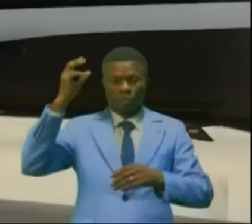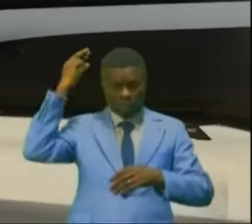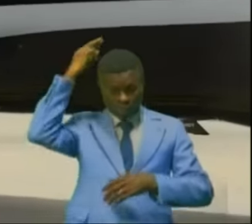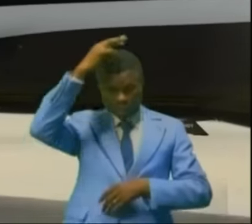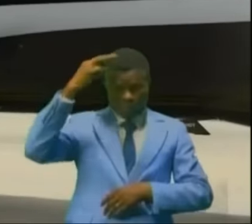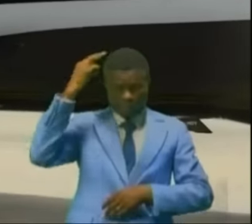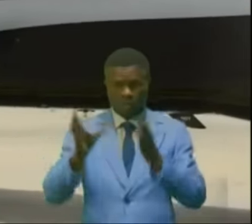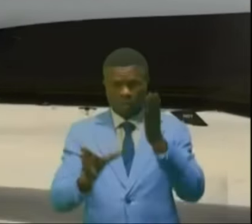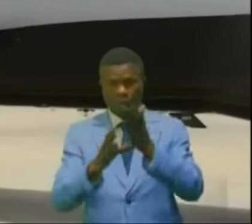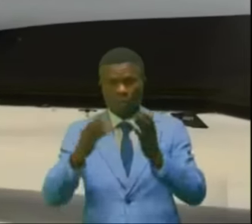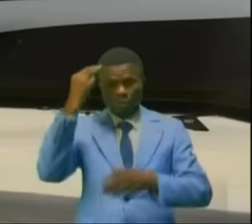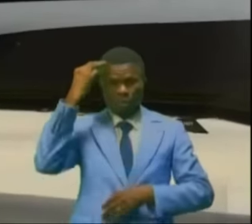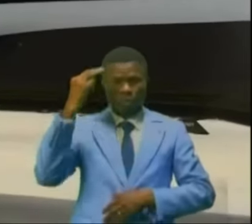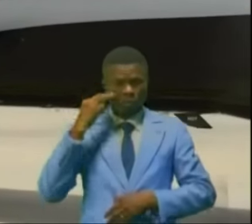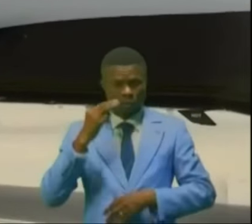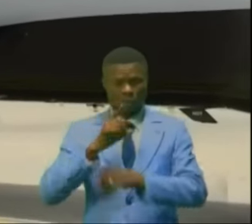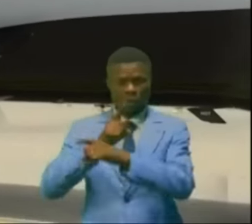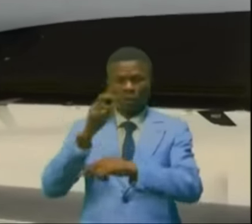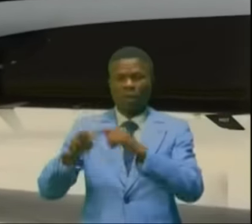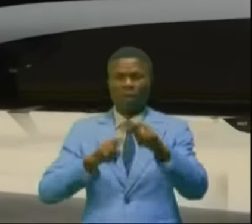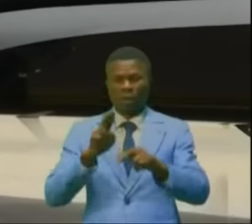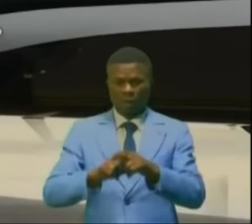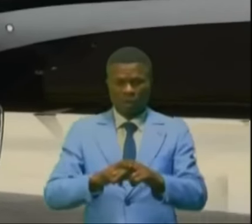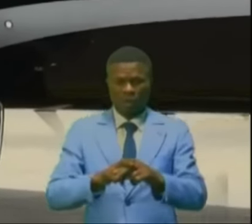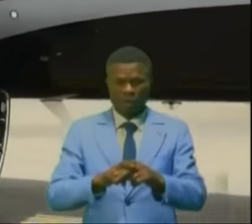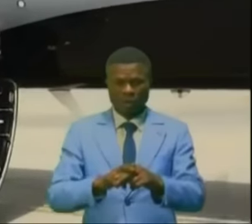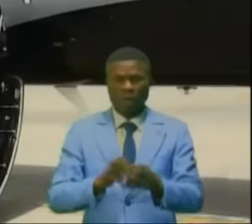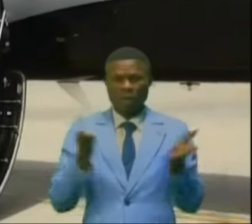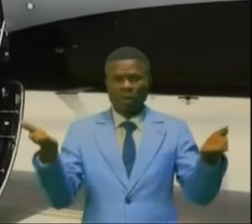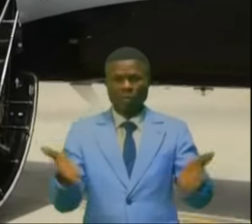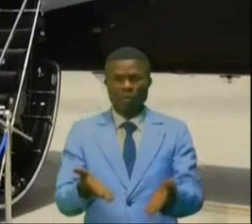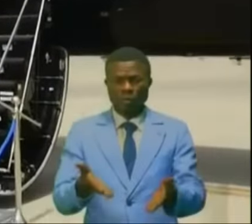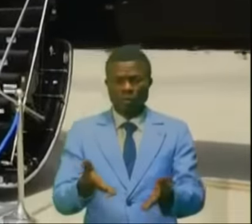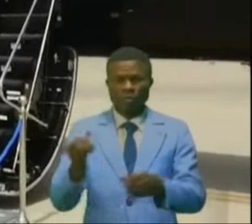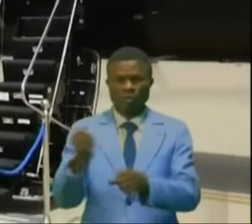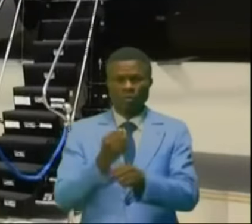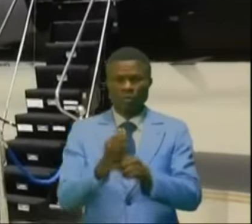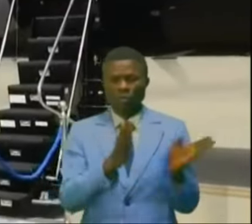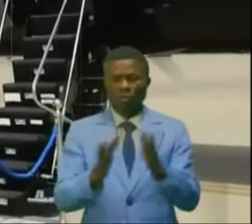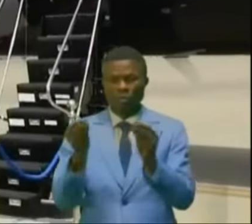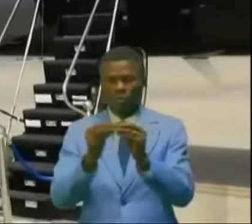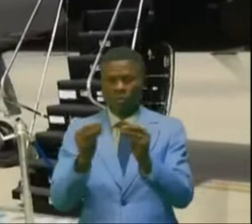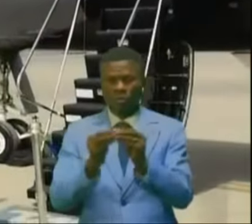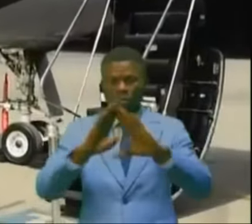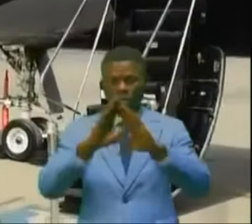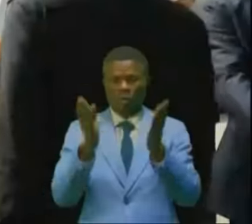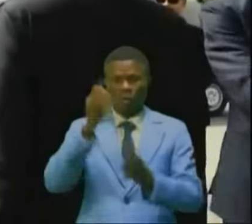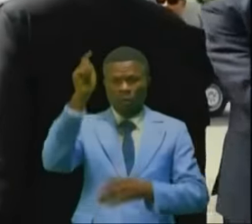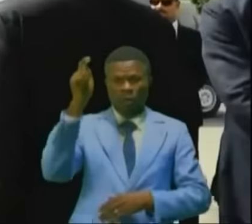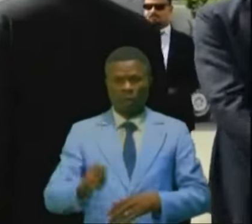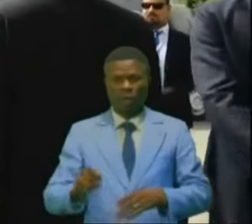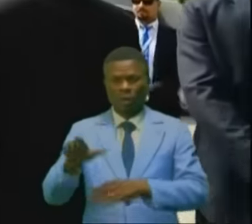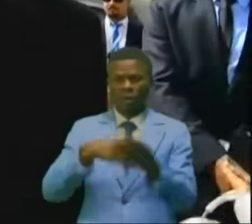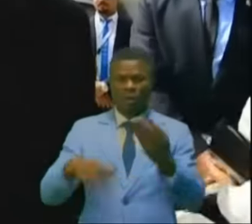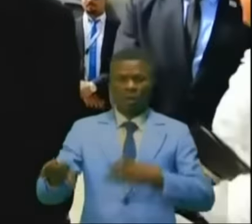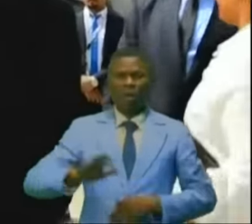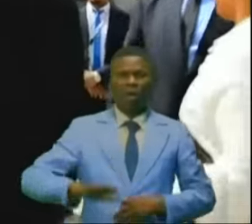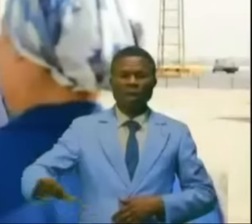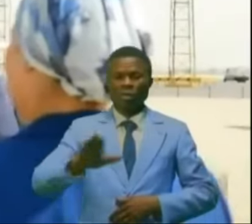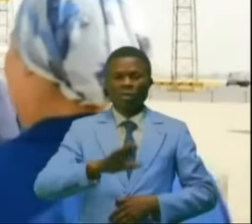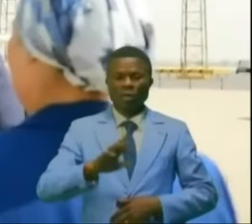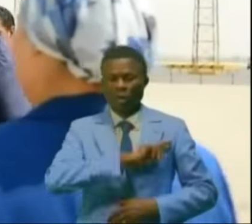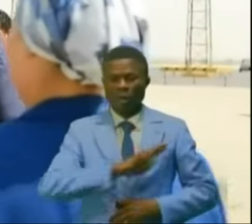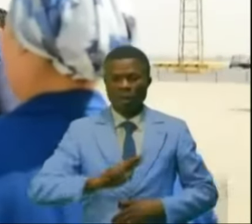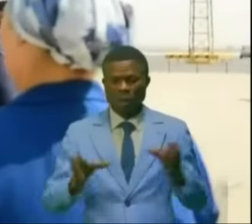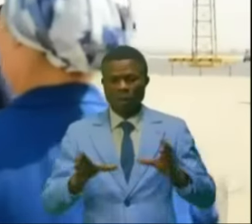Gombo, vice-premier ministre, ministre de la Défense nationale, a pris part aux travaux de la première réunion de la commission militaire mixte RDC-Égypte, une